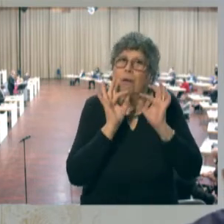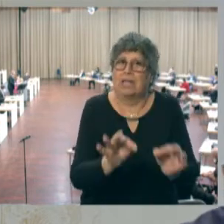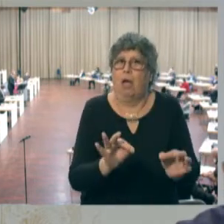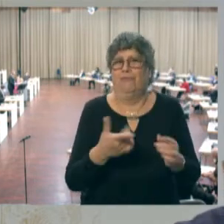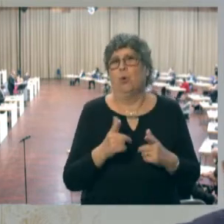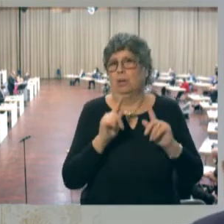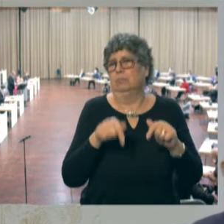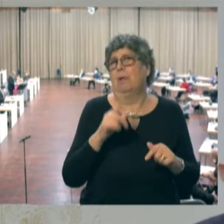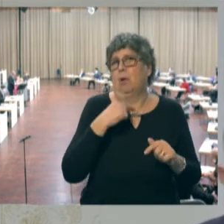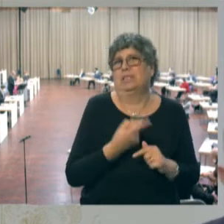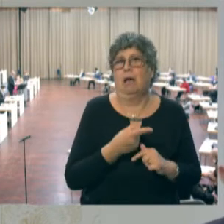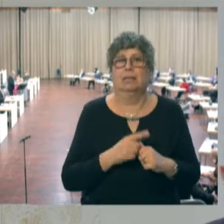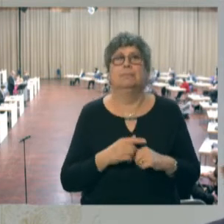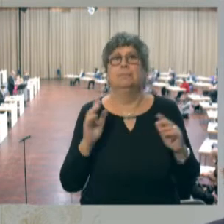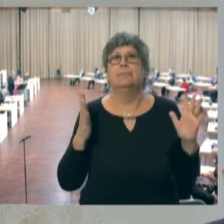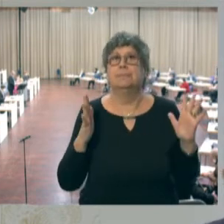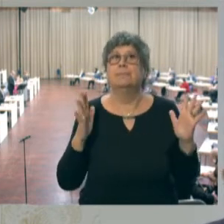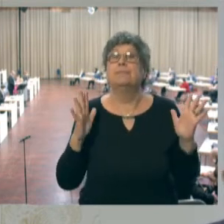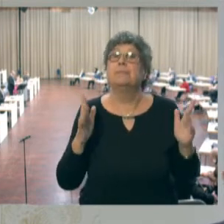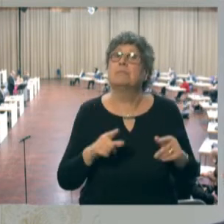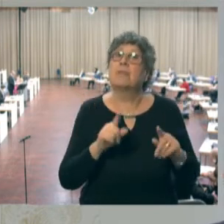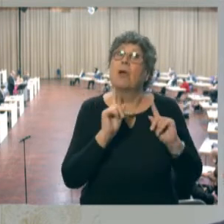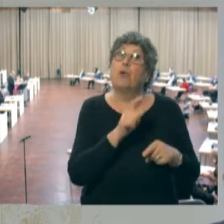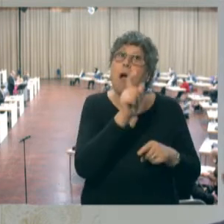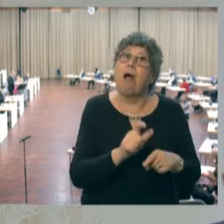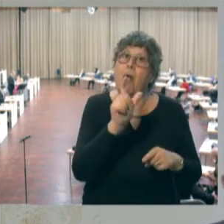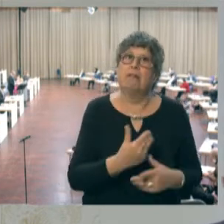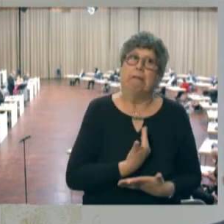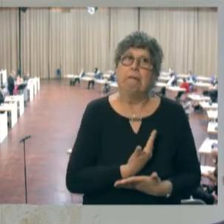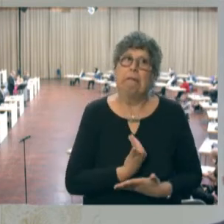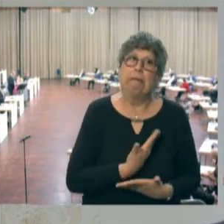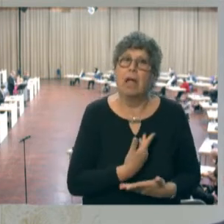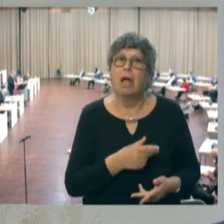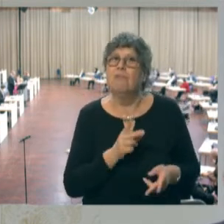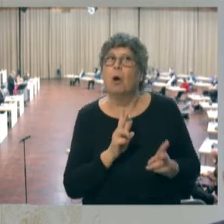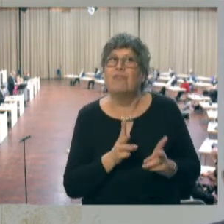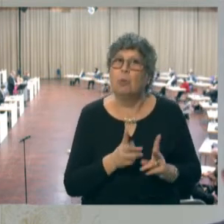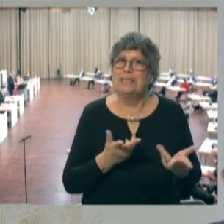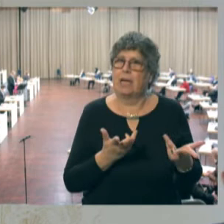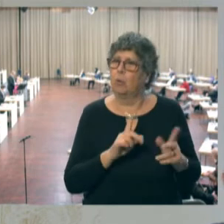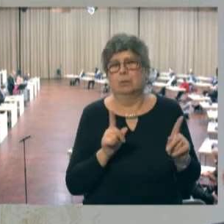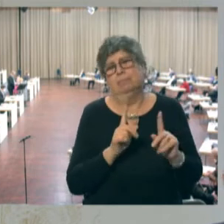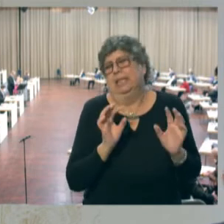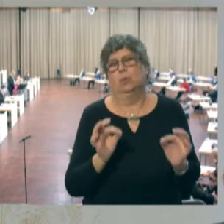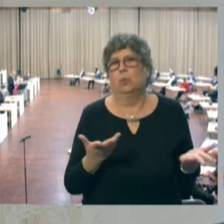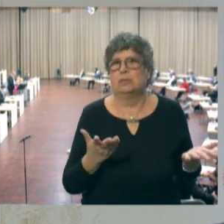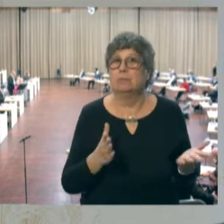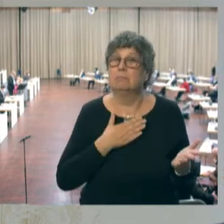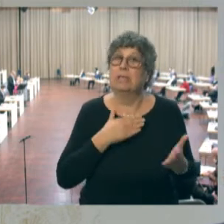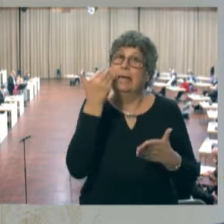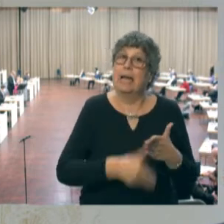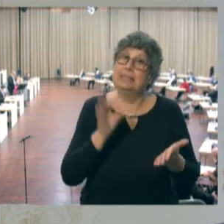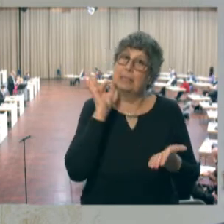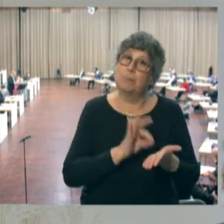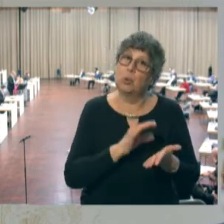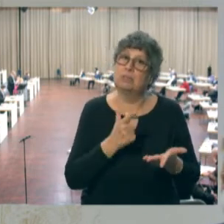und deutlich gesagt werden. Verunsicherung hilft uns dabei nicht. Und mein letzter Punkt,